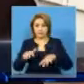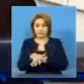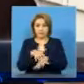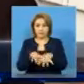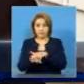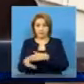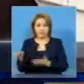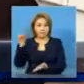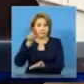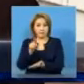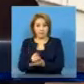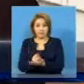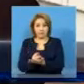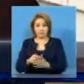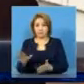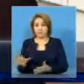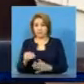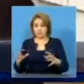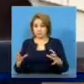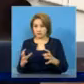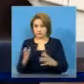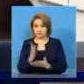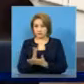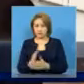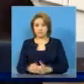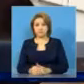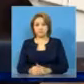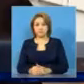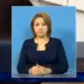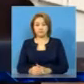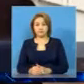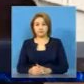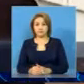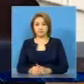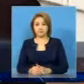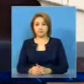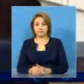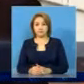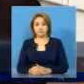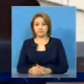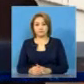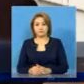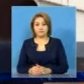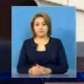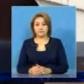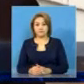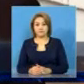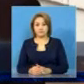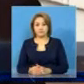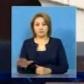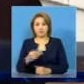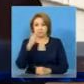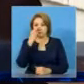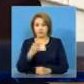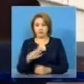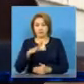перчаткілері болу деген сияқты бәрі сақтау жаңағы неғып отыр. Енді видимо мына неге байланысты жаңағы үйреніп қалған бәрі